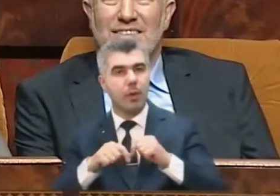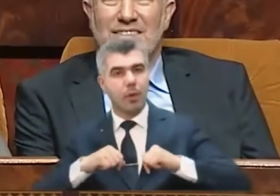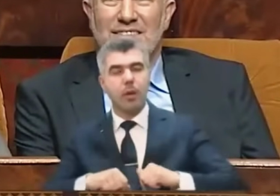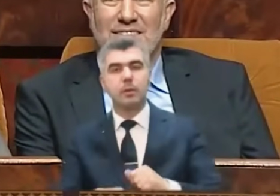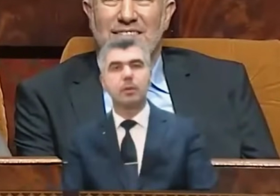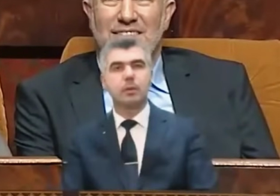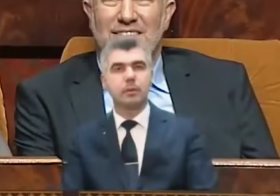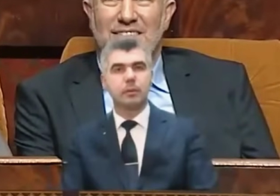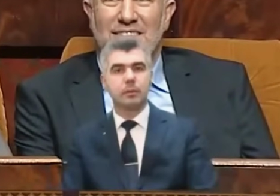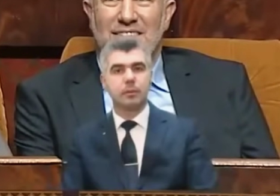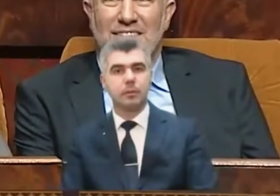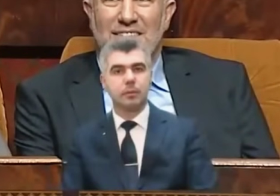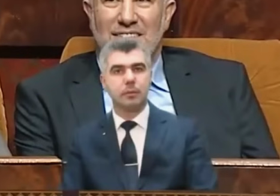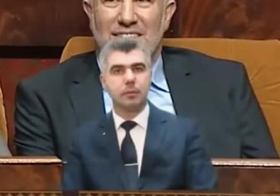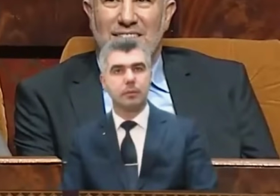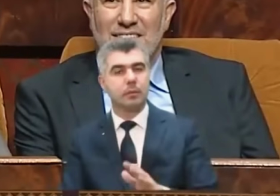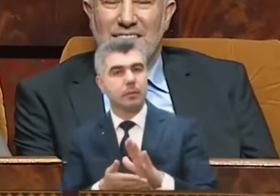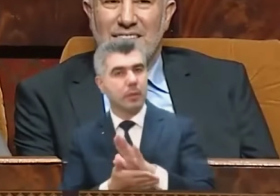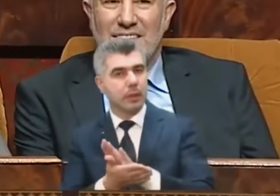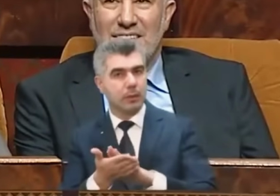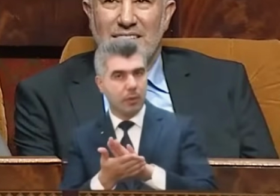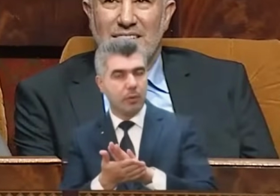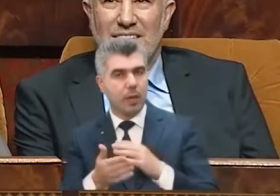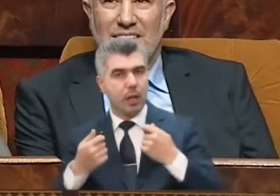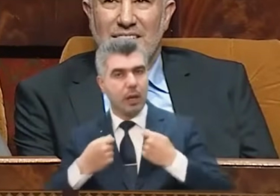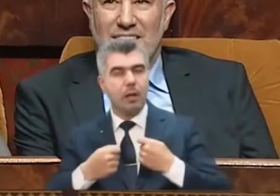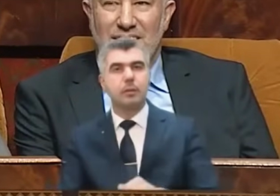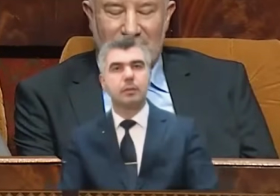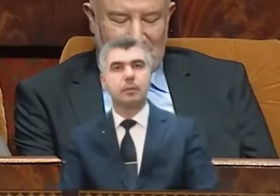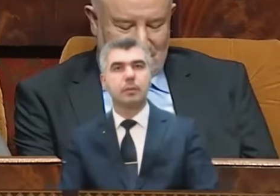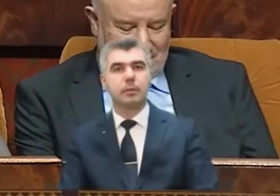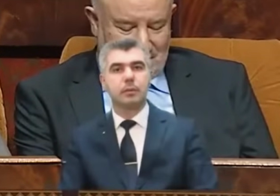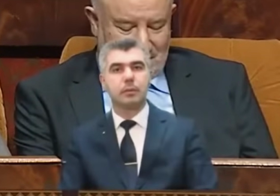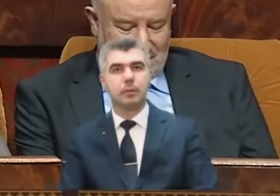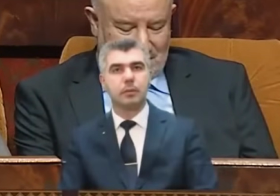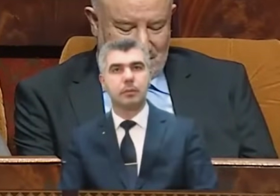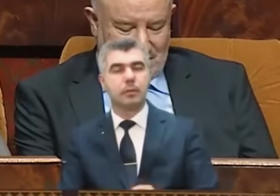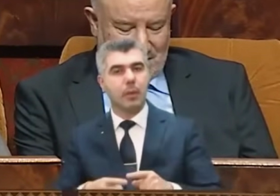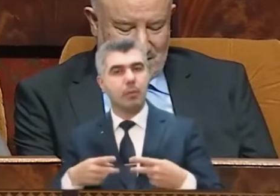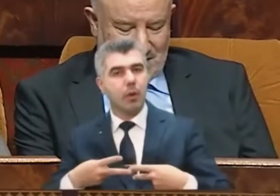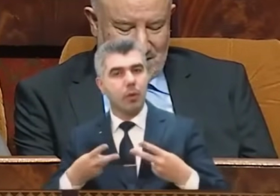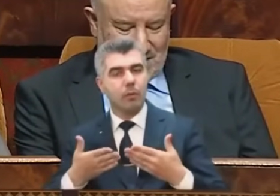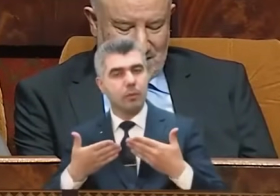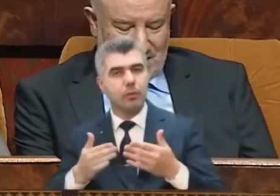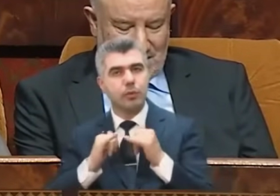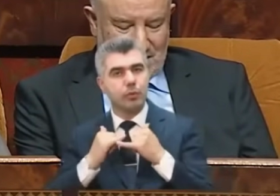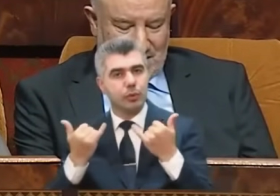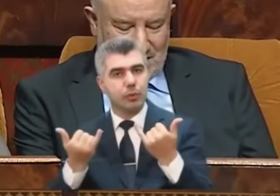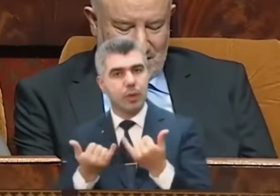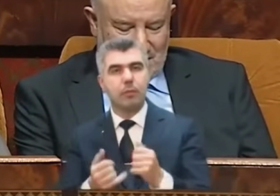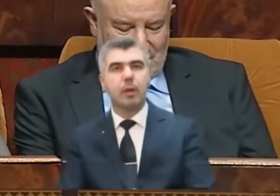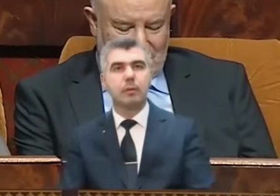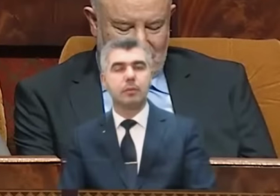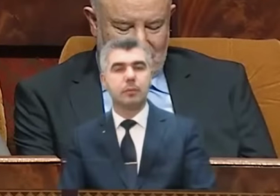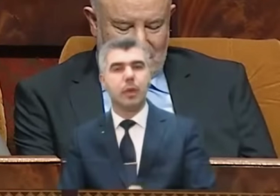الحاضرين، سيد الرئيس التمس منكم فضلا وليس امرا اننا نبداو الجلسه ديالنا بلا ما نديروا